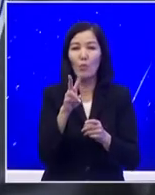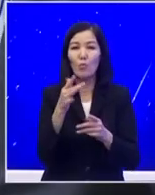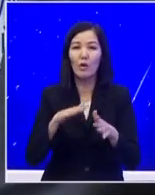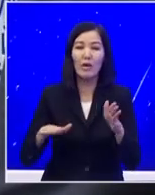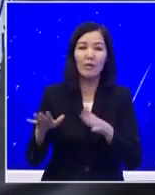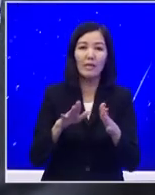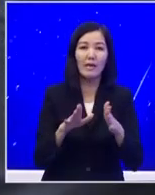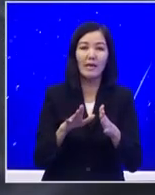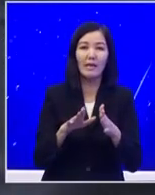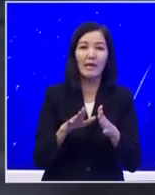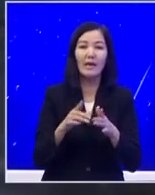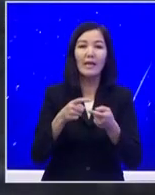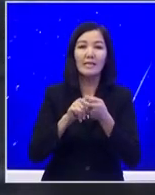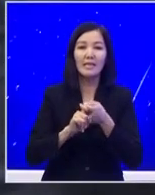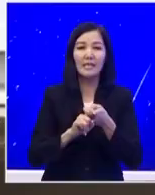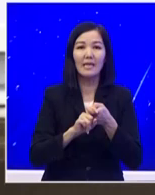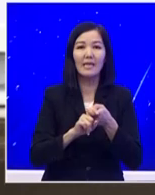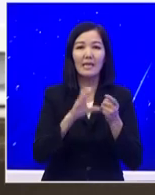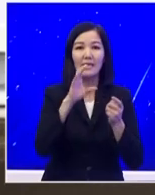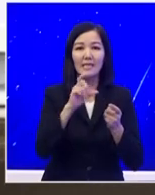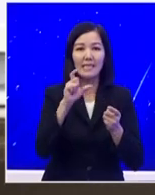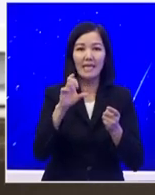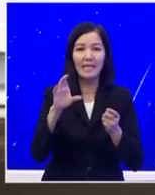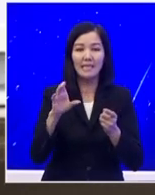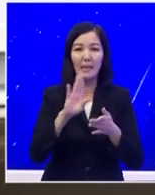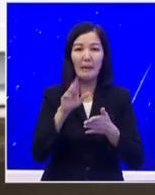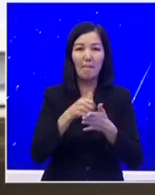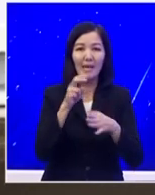аудандық санитариялық эпидемиологиялық станциясының бас дәрігері болды.